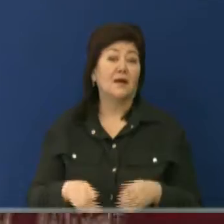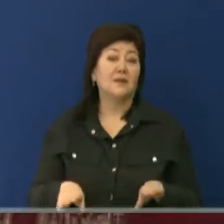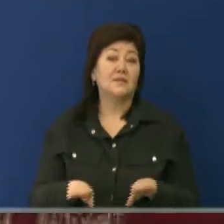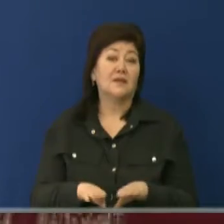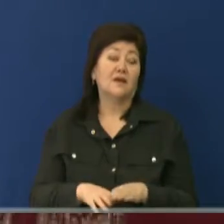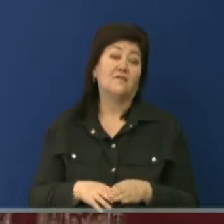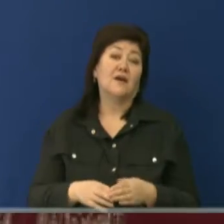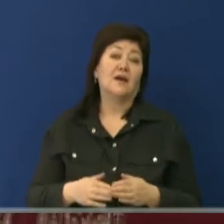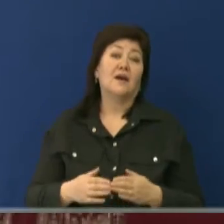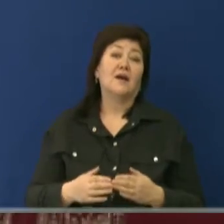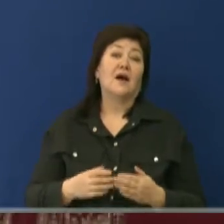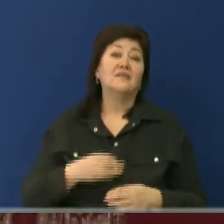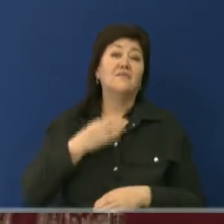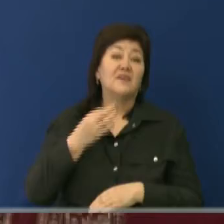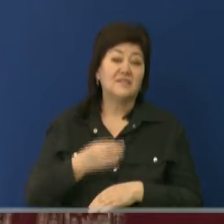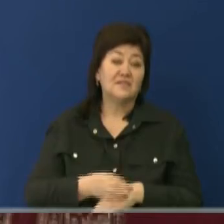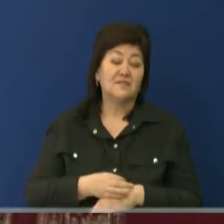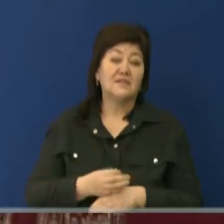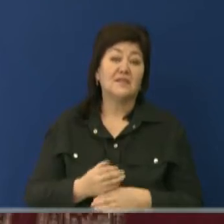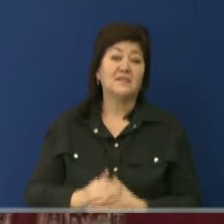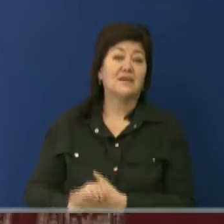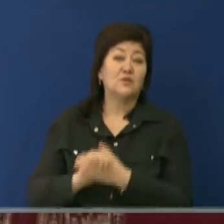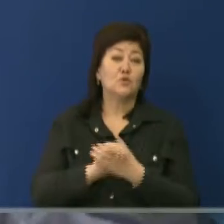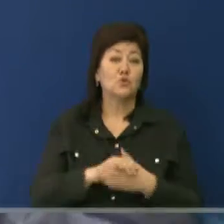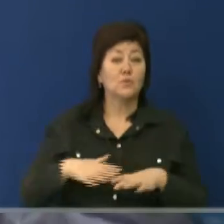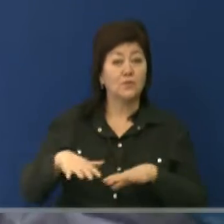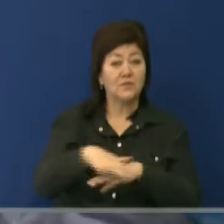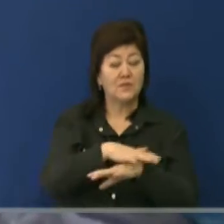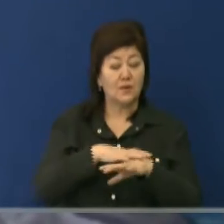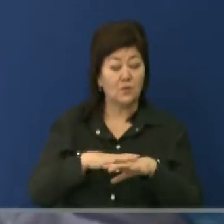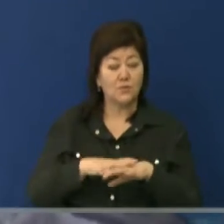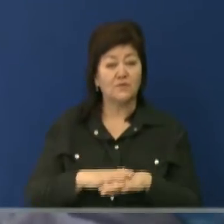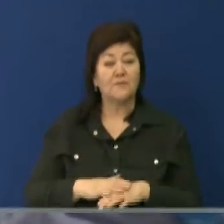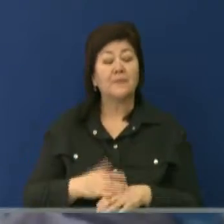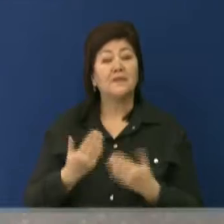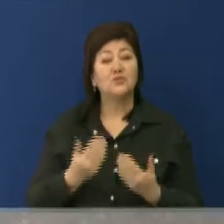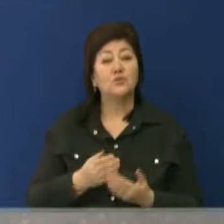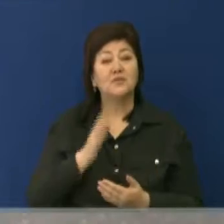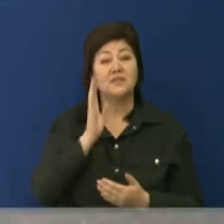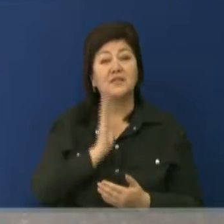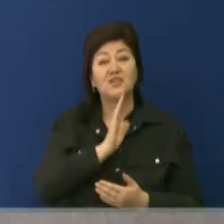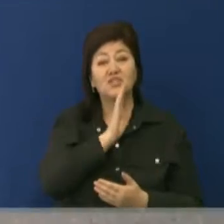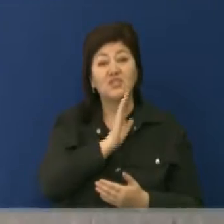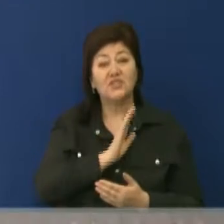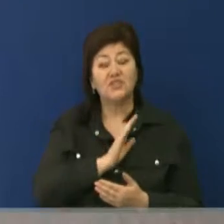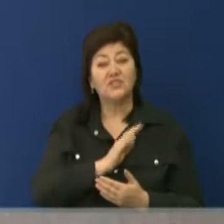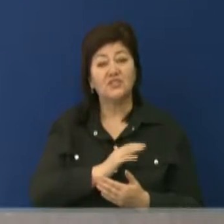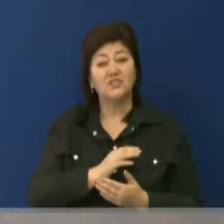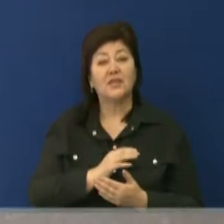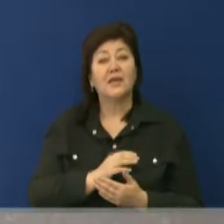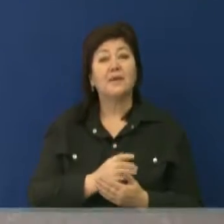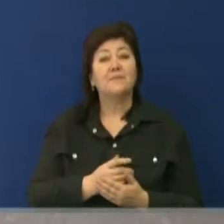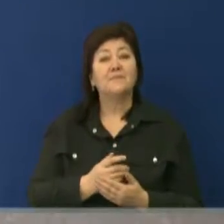білді. Бұл жауапты мәртебе. Бұл тұрғыда мәдениет пен қатар қоғам үшін маңызды аналар кеңесі, еріктілер қозғалысы, медиация